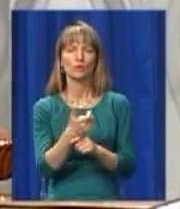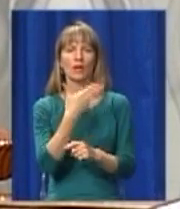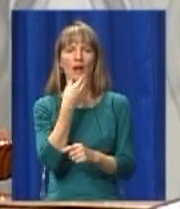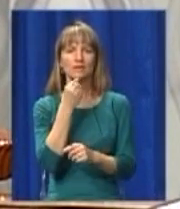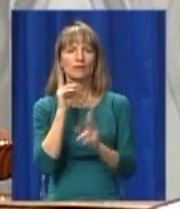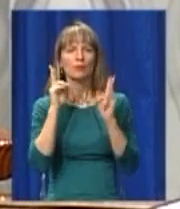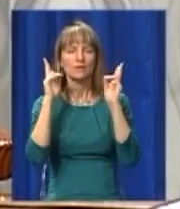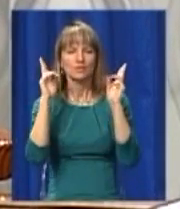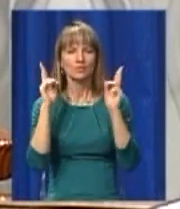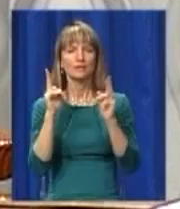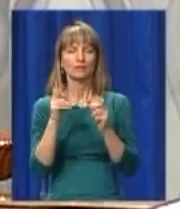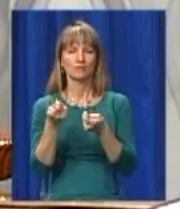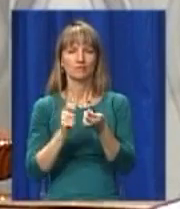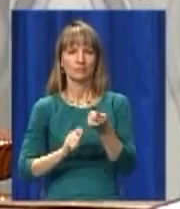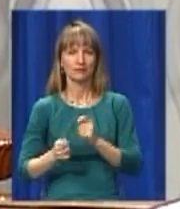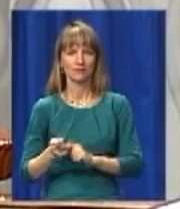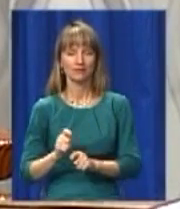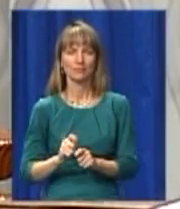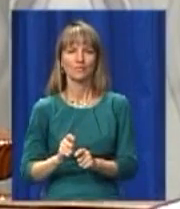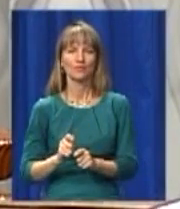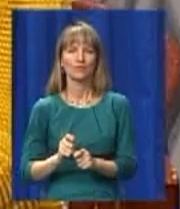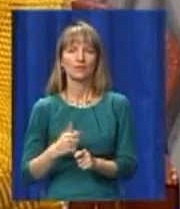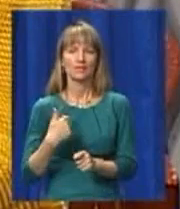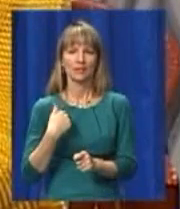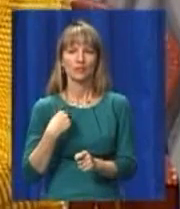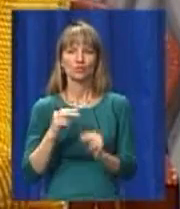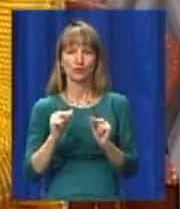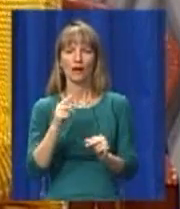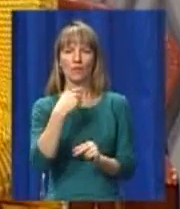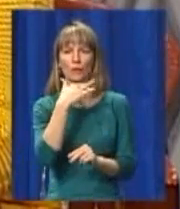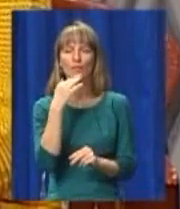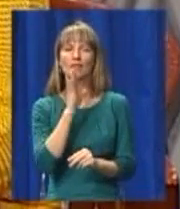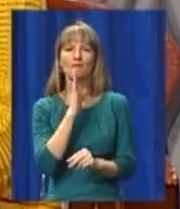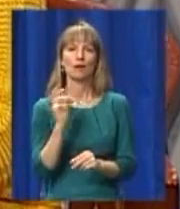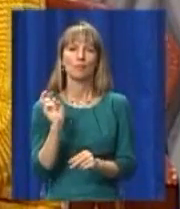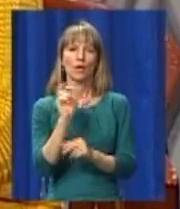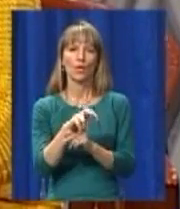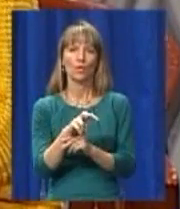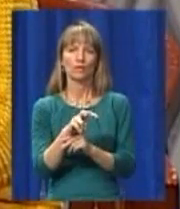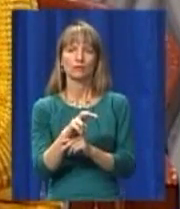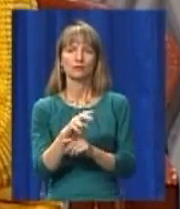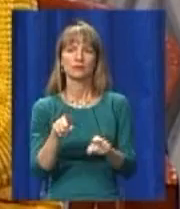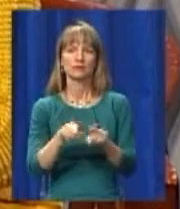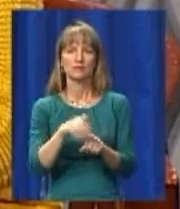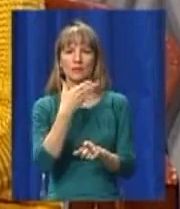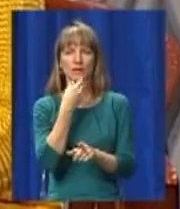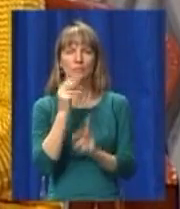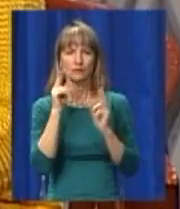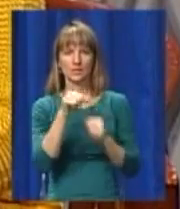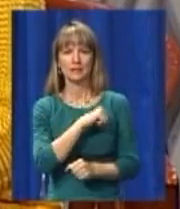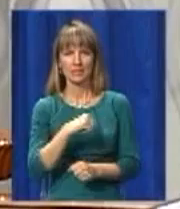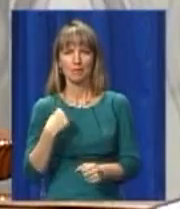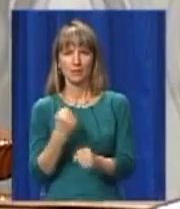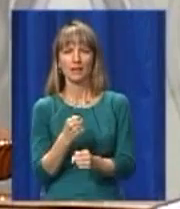гарна зачіска, така цікава. Ні, я серйозно говорю, дуже багато дівчаток приходить до студії з такими шикарними зачісками. Ти сама